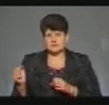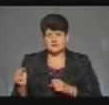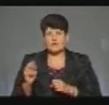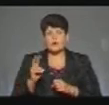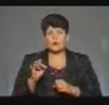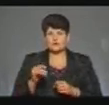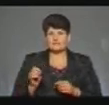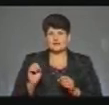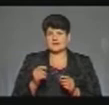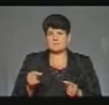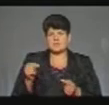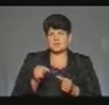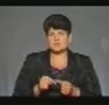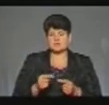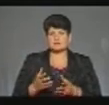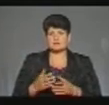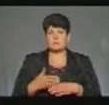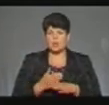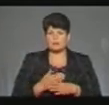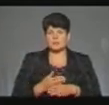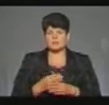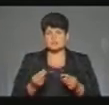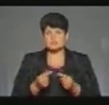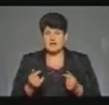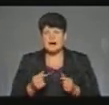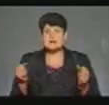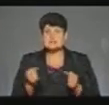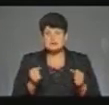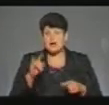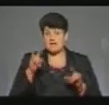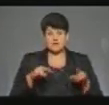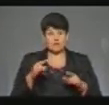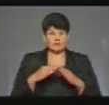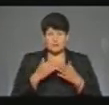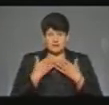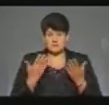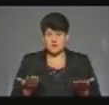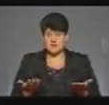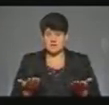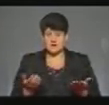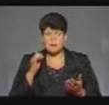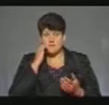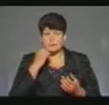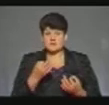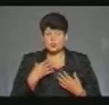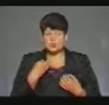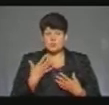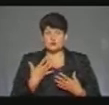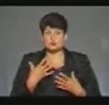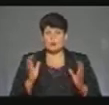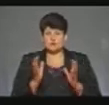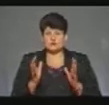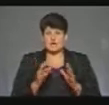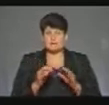не підійшли, їх кинули, вони там поламалися, погнили. В результаті йде зима, а в хаті вікон апріорі немає. То бабця розказувала, що подушками, соломою,